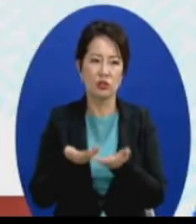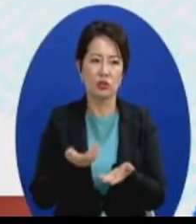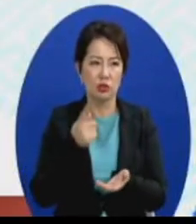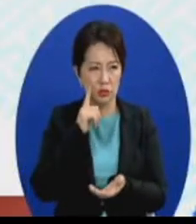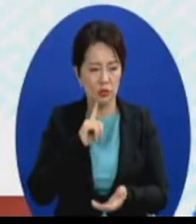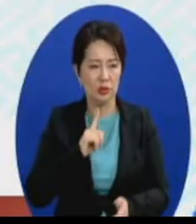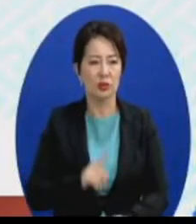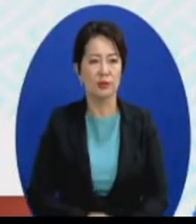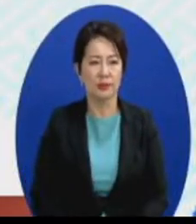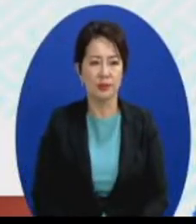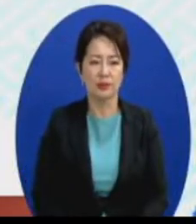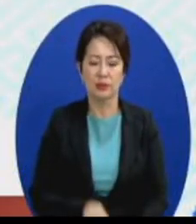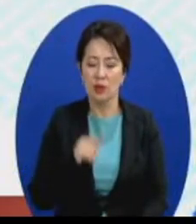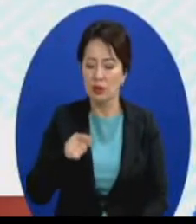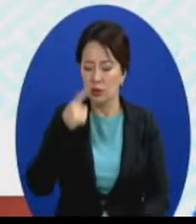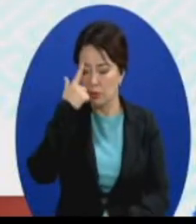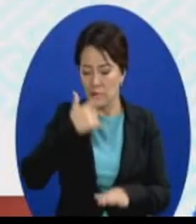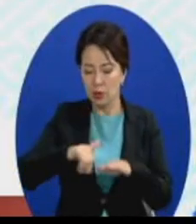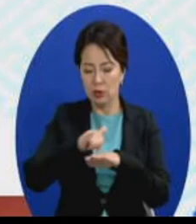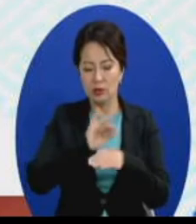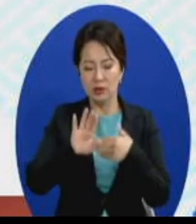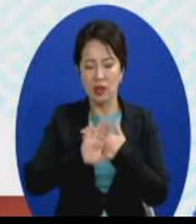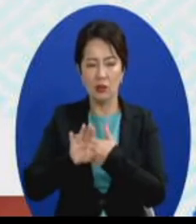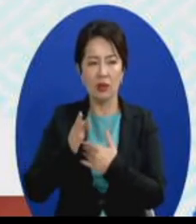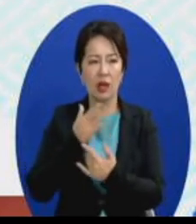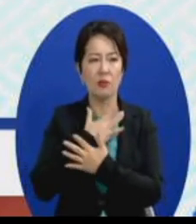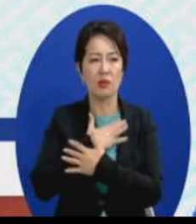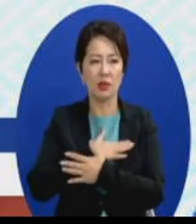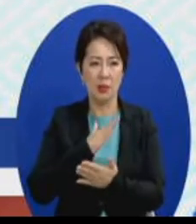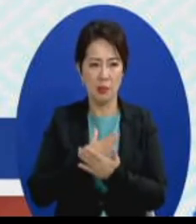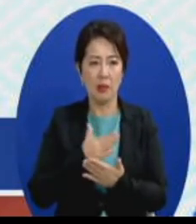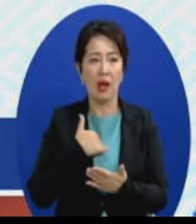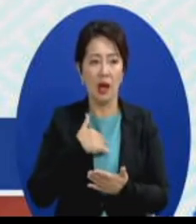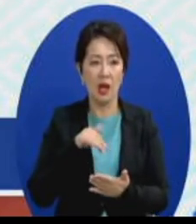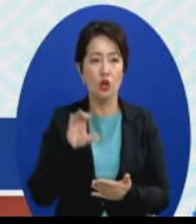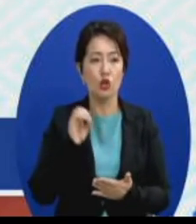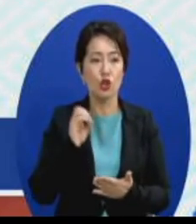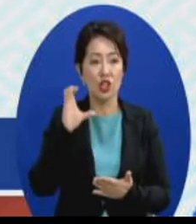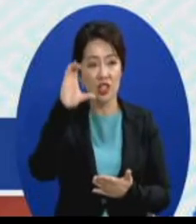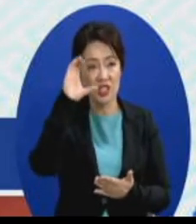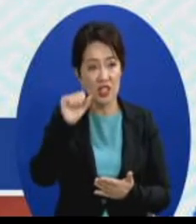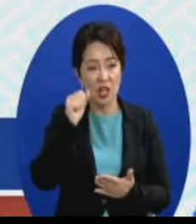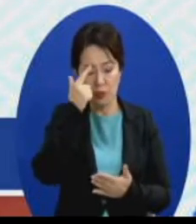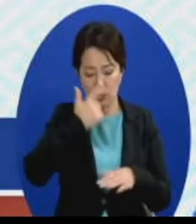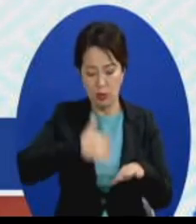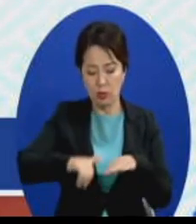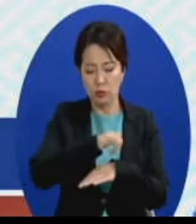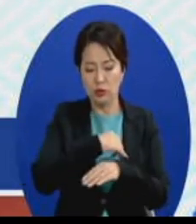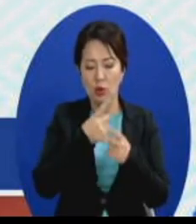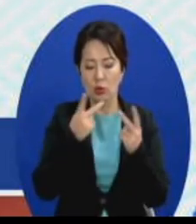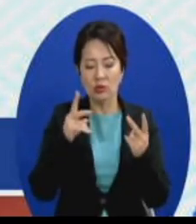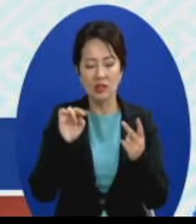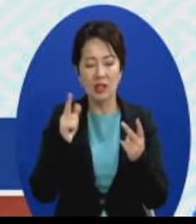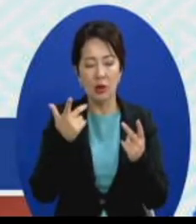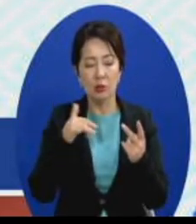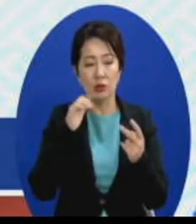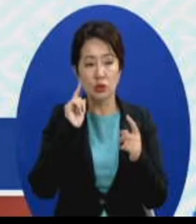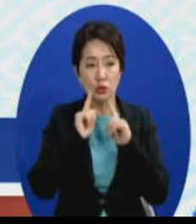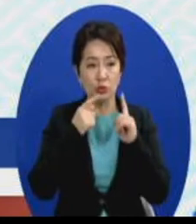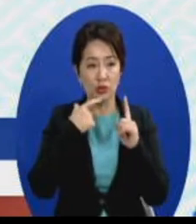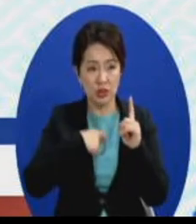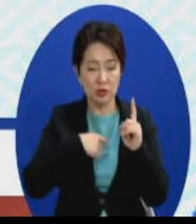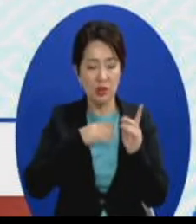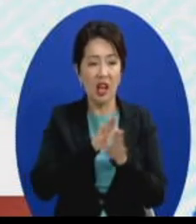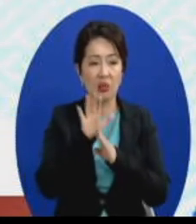байна. Өнөөдөр Монгол улс бол аюулгүй амар амгалан байна. Энийг би одоо ерөнхий сайдын хувьд энэ улсын үндэсний аюулгүй байдлын зөвлөлийн гишүүний хувьд би таарахын